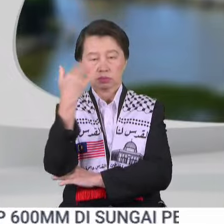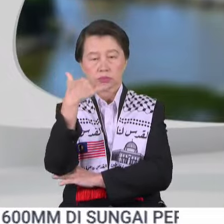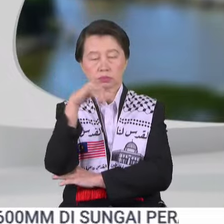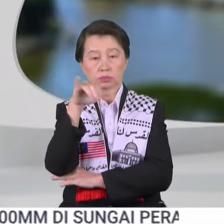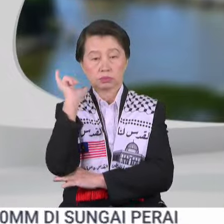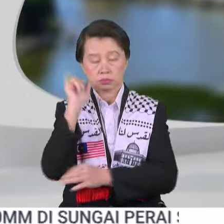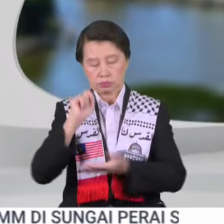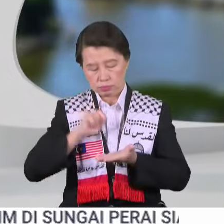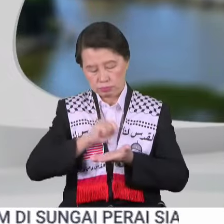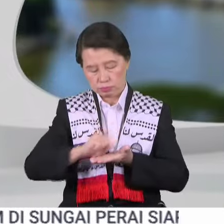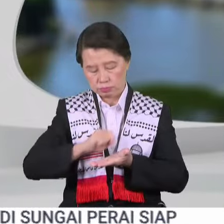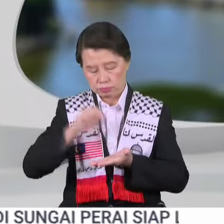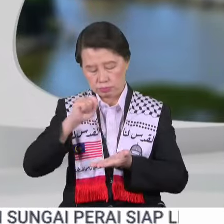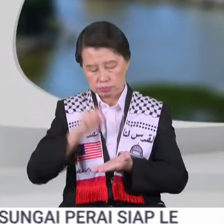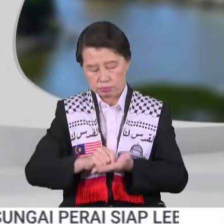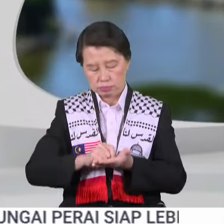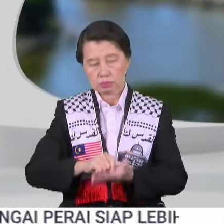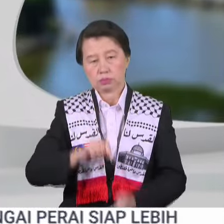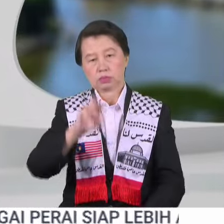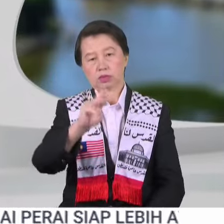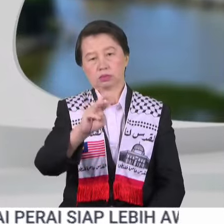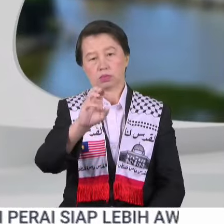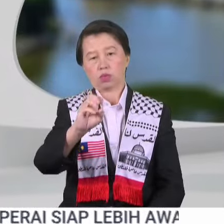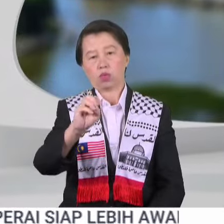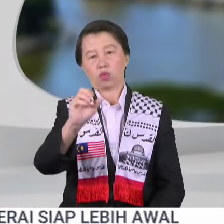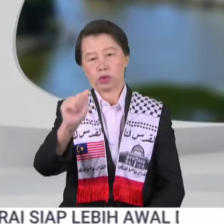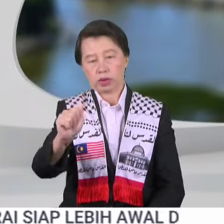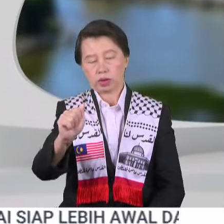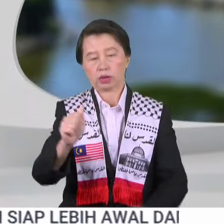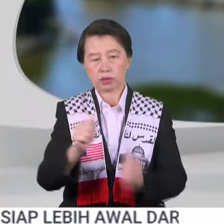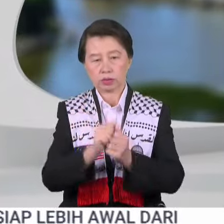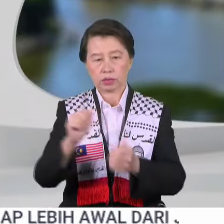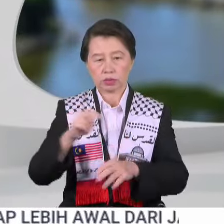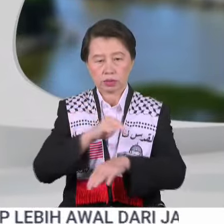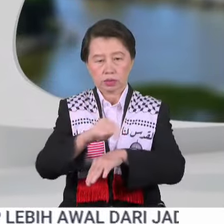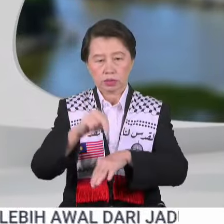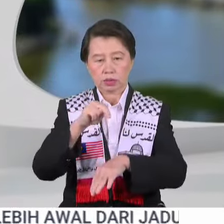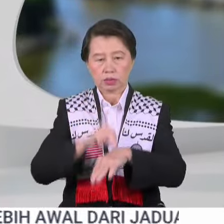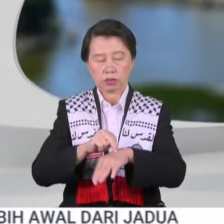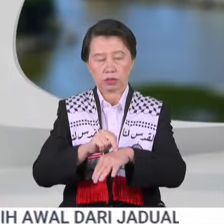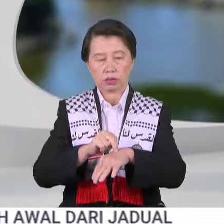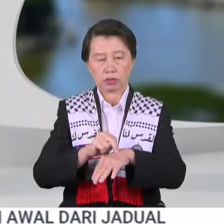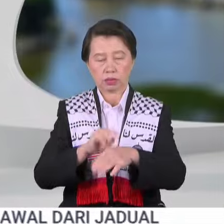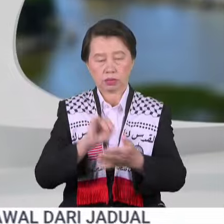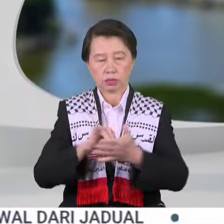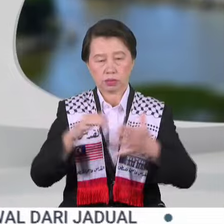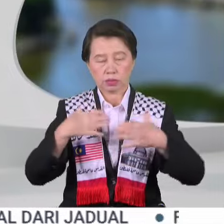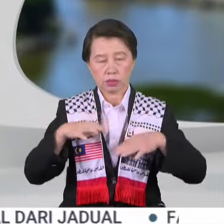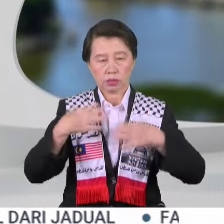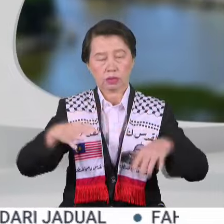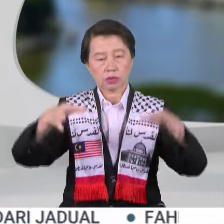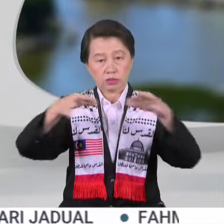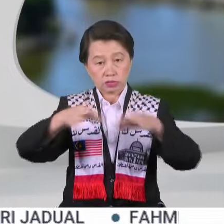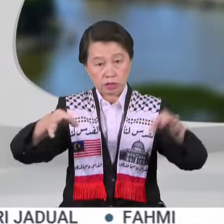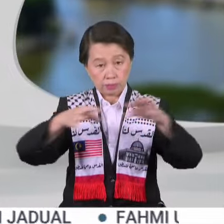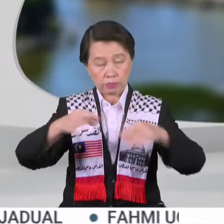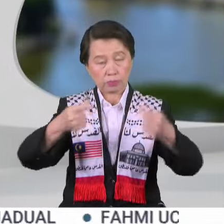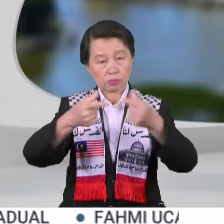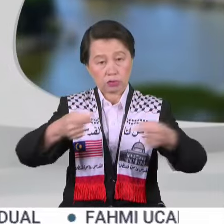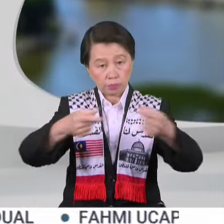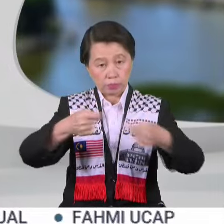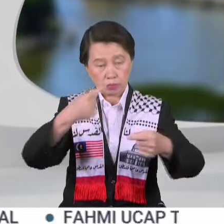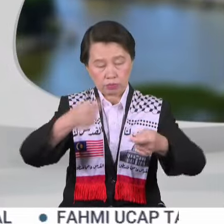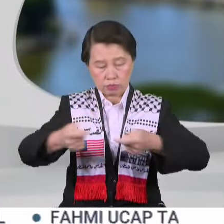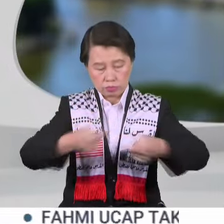menandatangani memorandum perjanjian moa dengan National Institute for environmental studies n jepun bagi mengawal sel